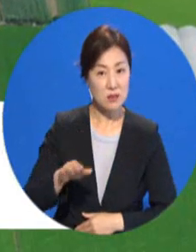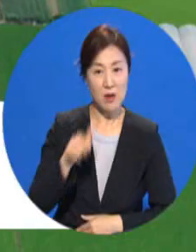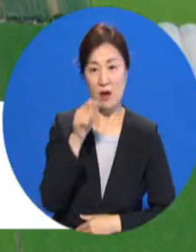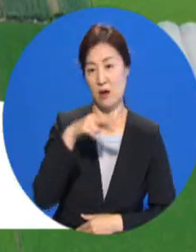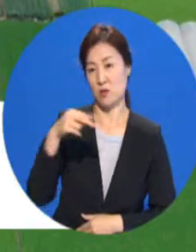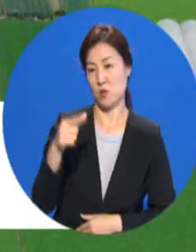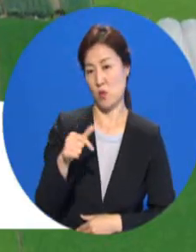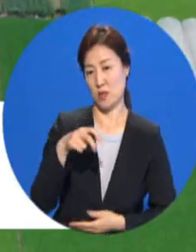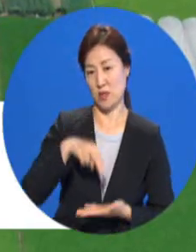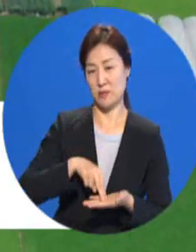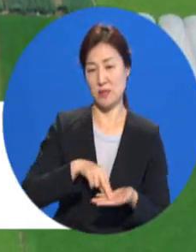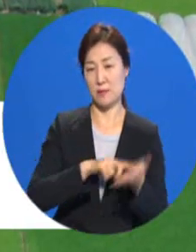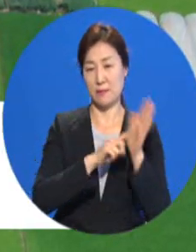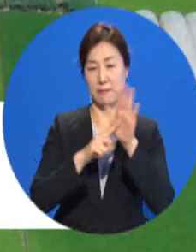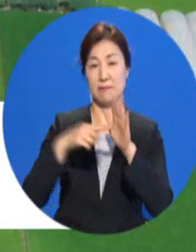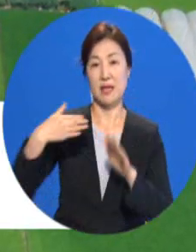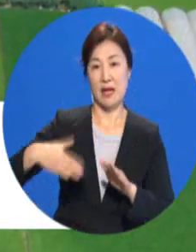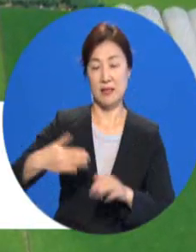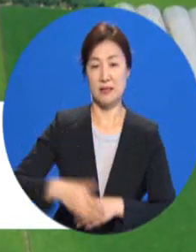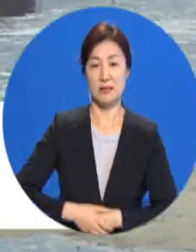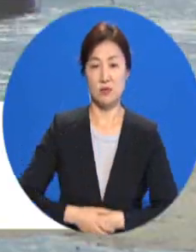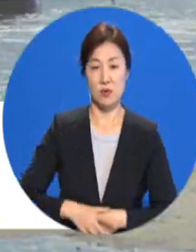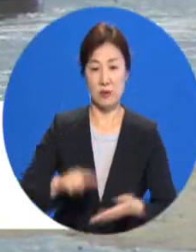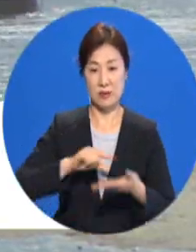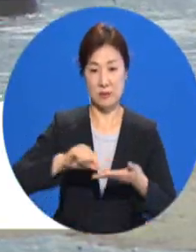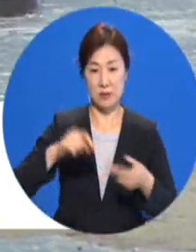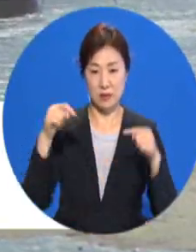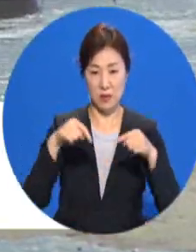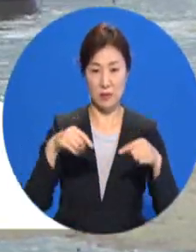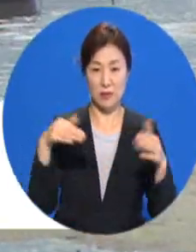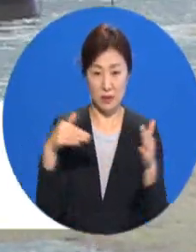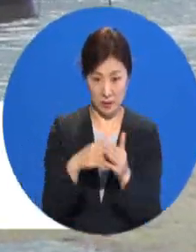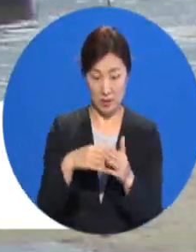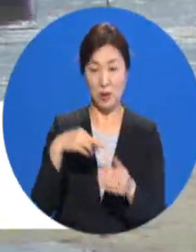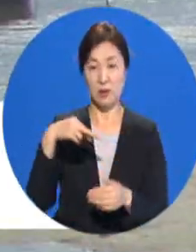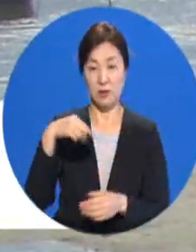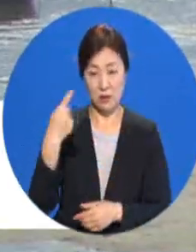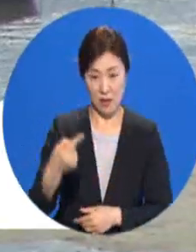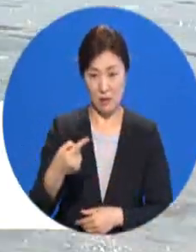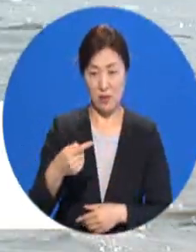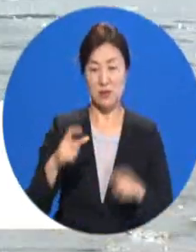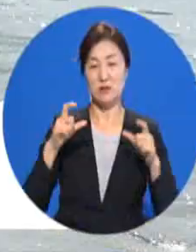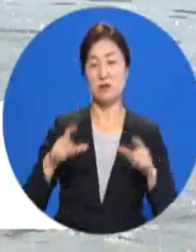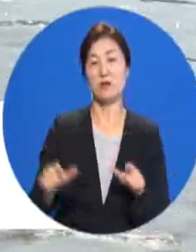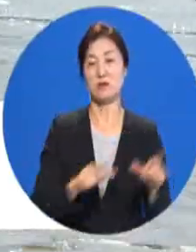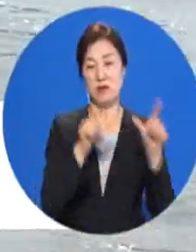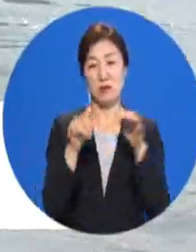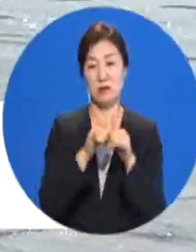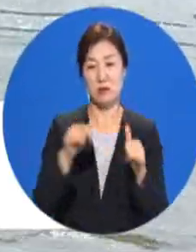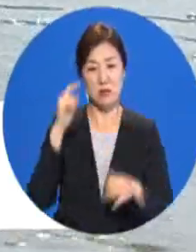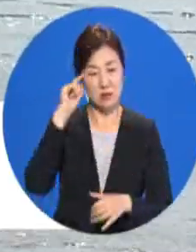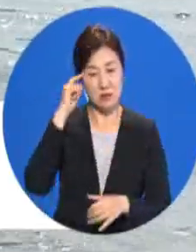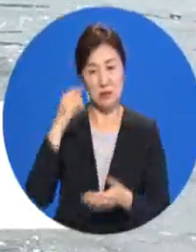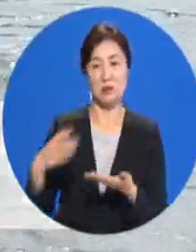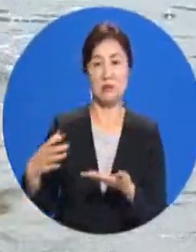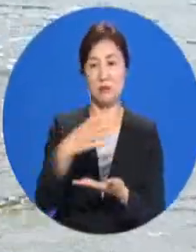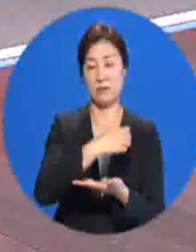입장이 확실하지 않은 데다 지자체 사이 협의가 이루어졌다 하더라도 해당 지역 주민들의 의견을 반영하는 것도